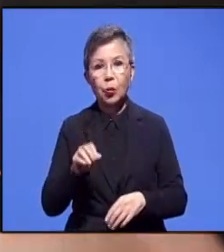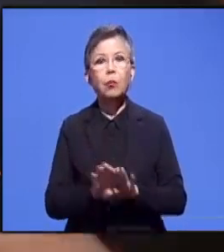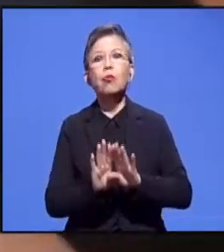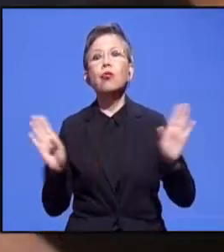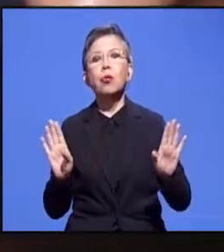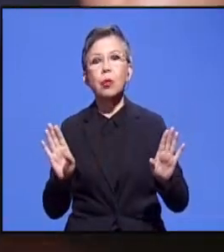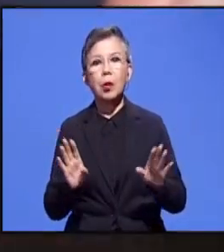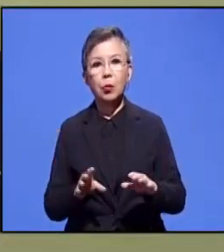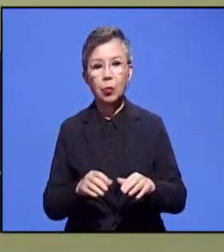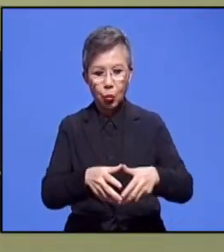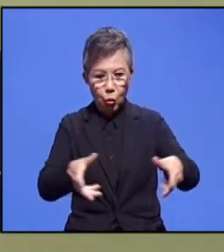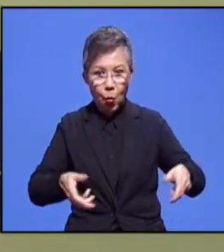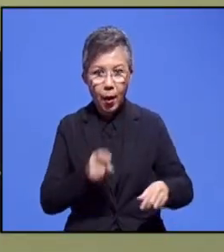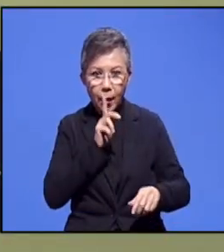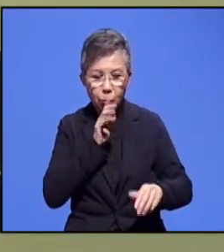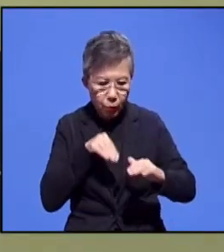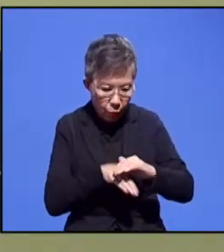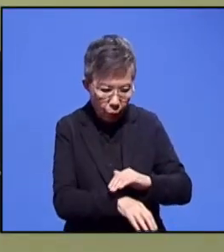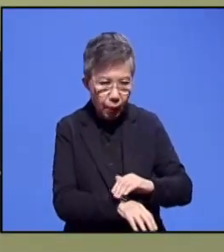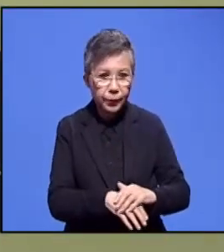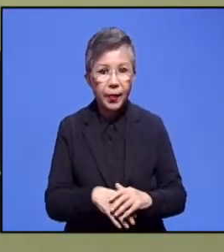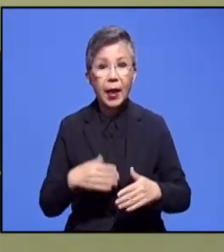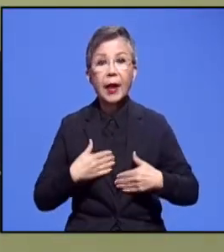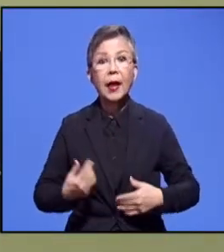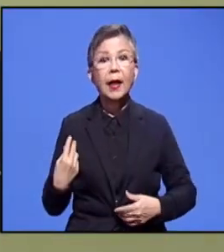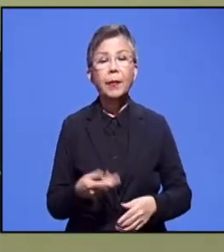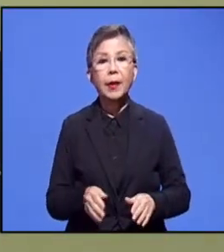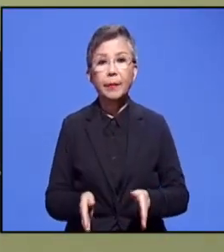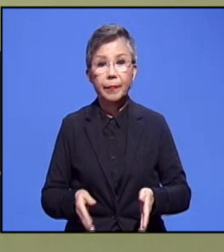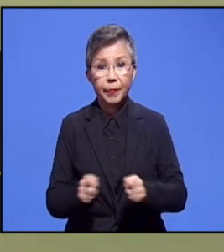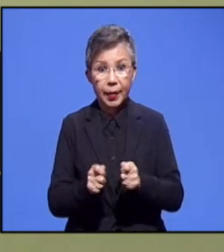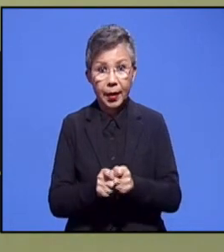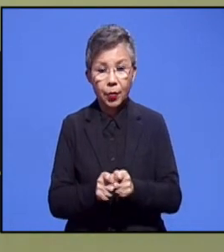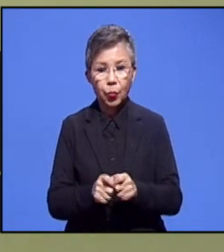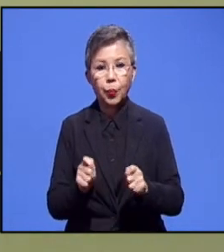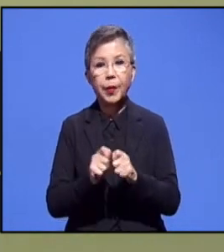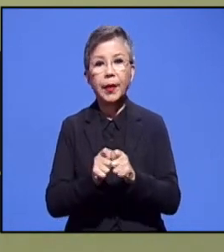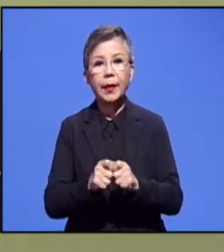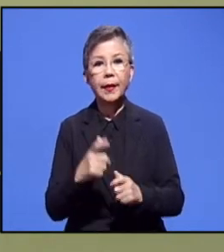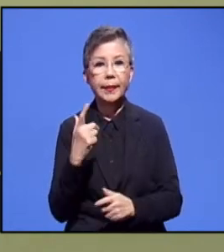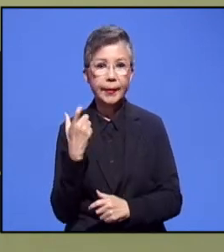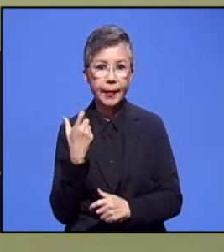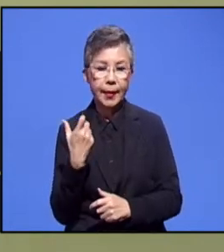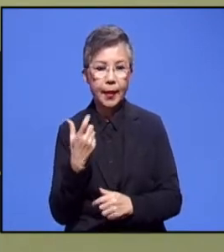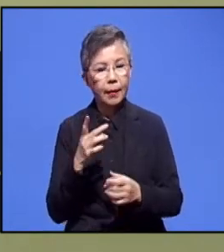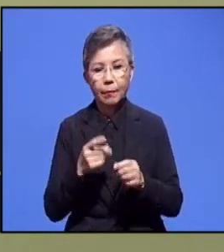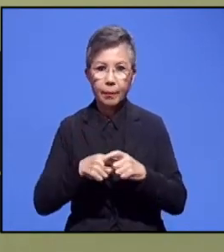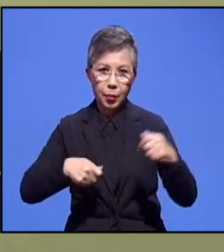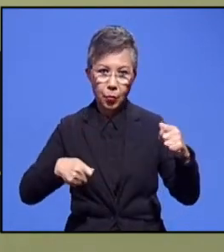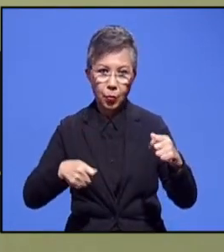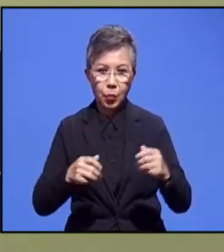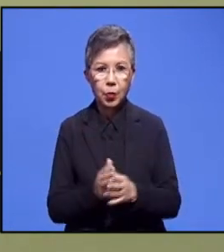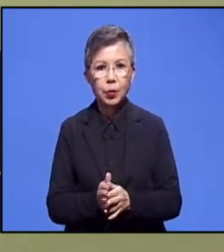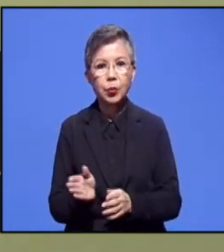terakhir itu kita kita bangun maksudnya untuk pembuatan senjata juga itu kemarin sebelum Pak